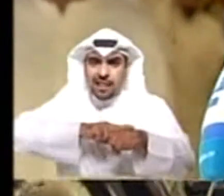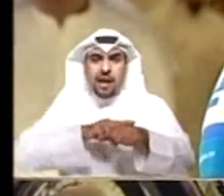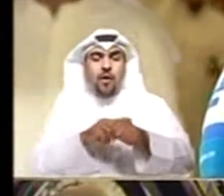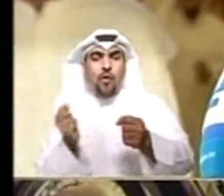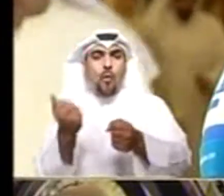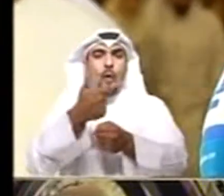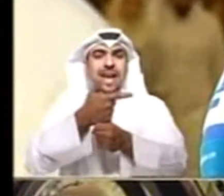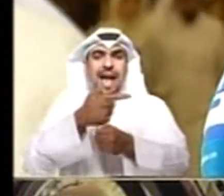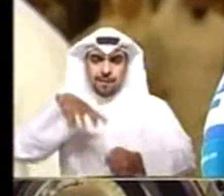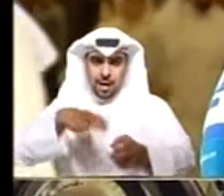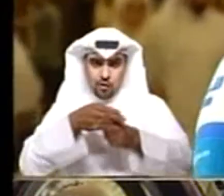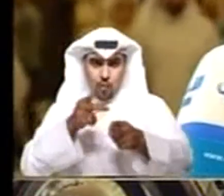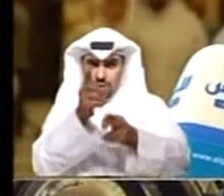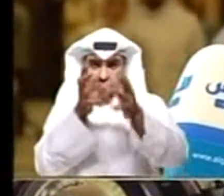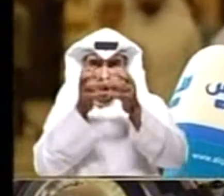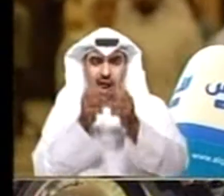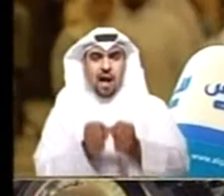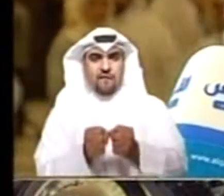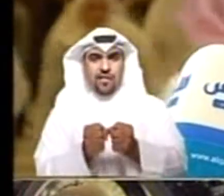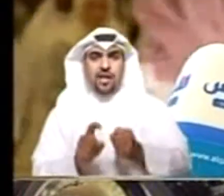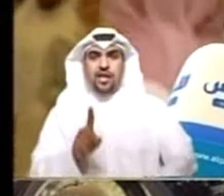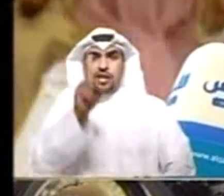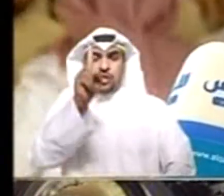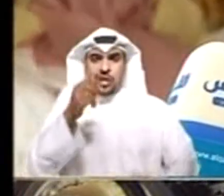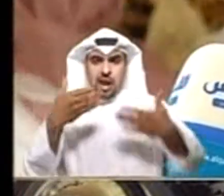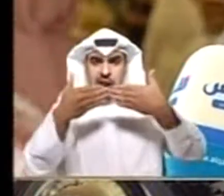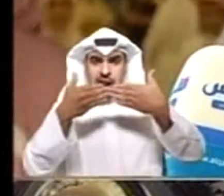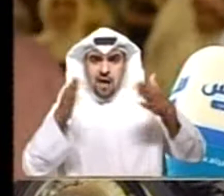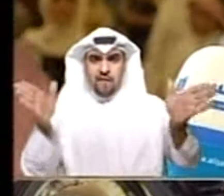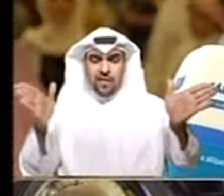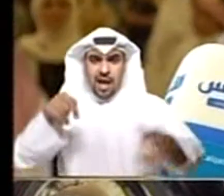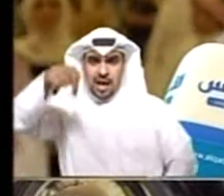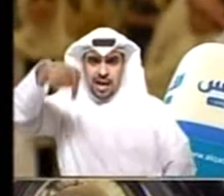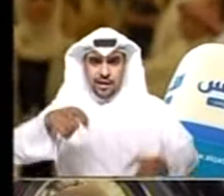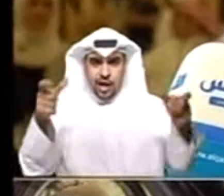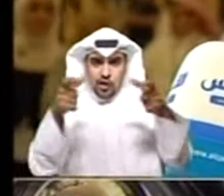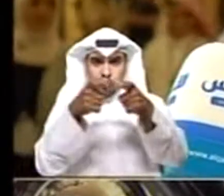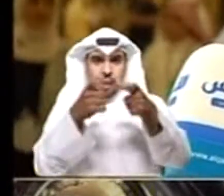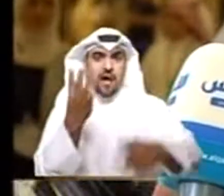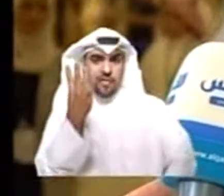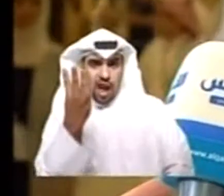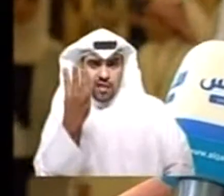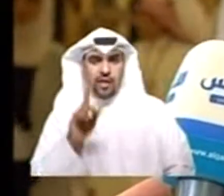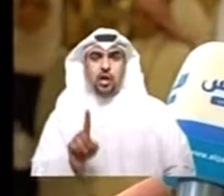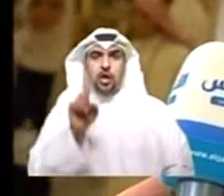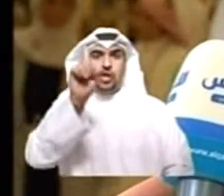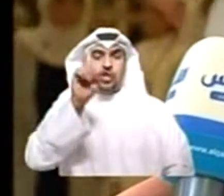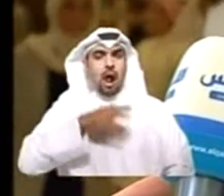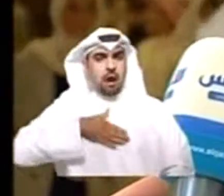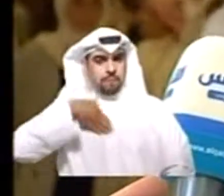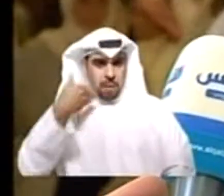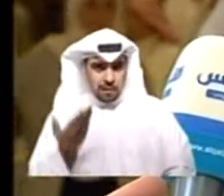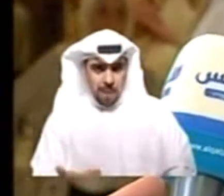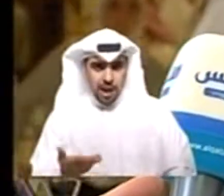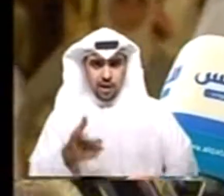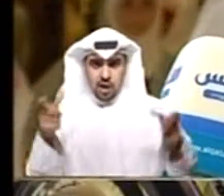افتتاح دور الانعقاد الثالث اللي نتمنى إن شاء الله أن يكون دور الانعقاد إيجابي ومثمر، وسنستمع يوم